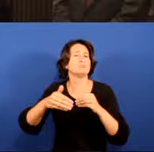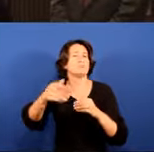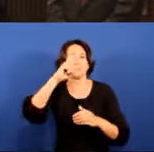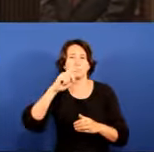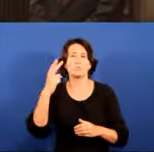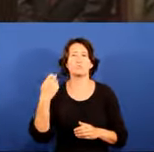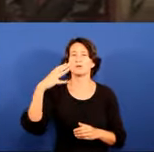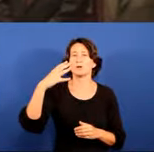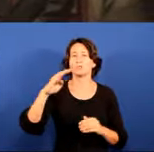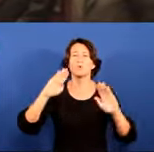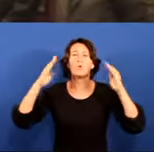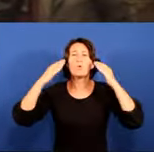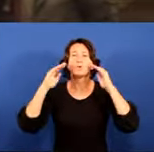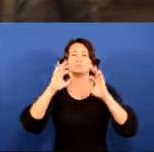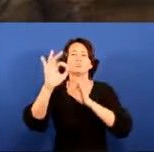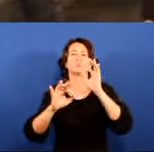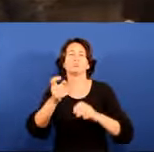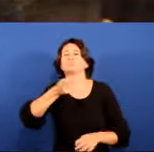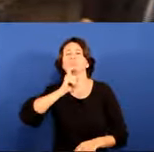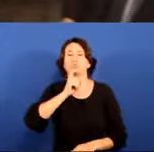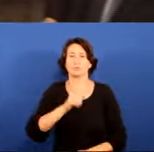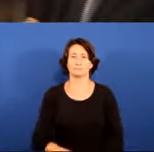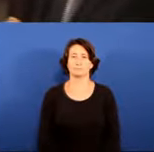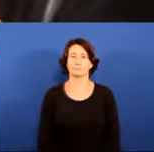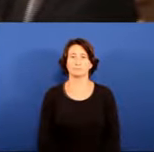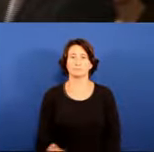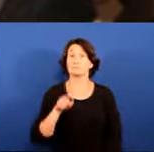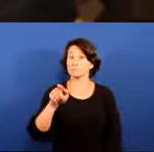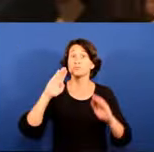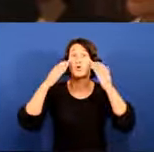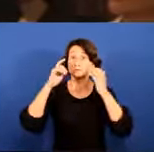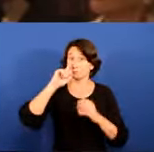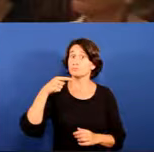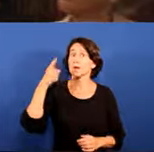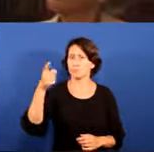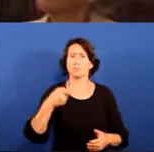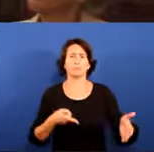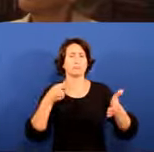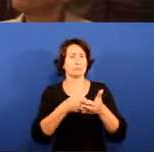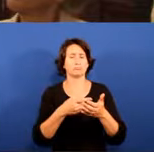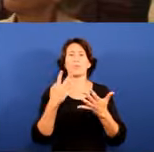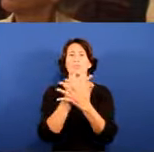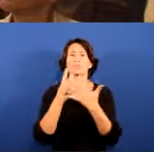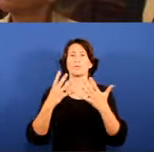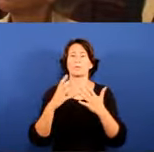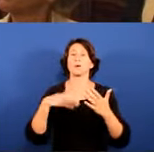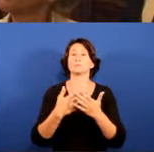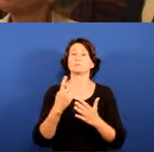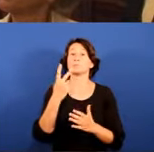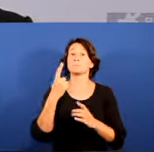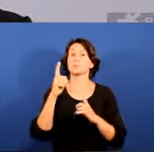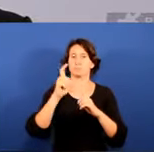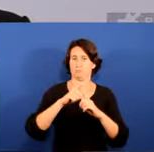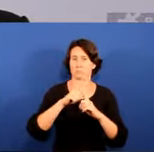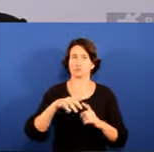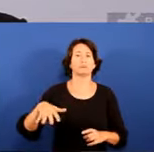eta gaitasunaren erakustoki bikain bilakatuko da Bizkaiko hiriburua. Ia munduko 50 herrialdetik etorriko